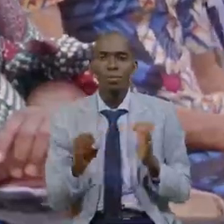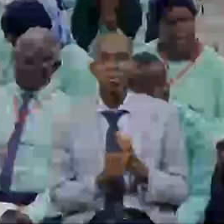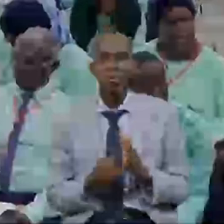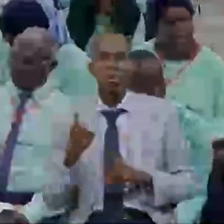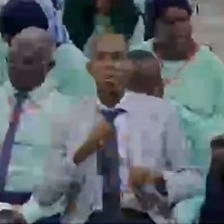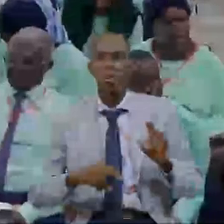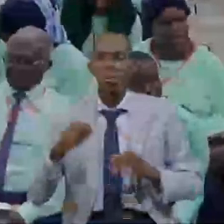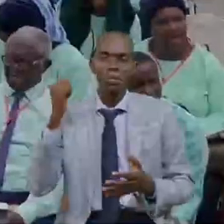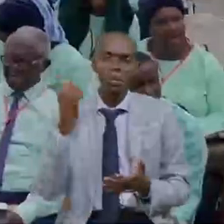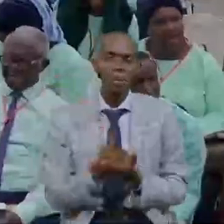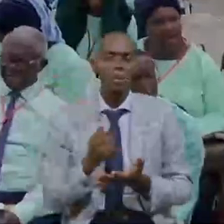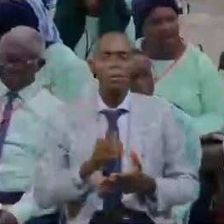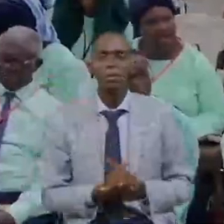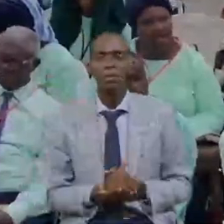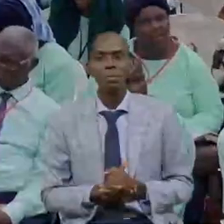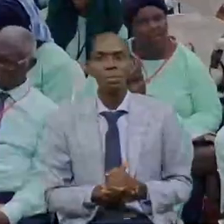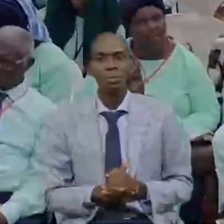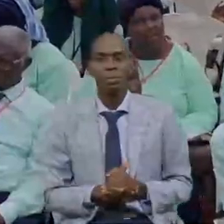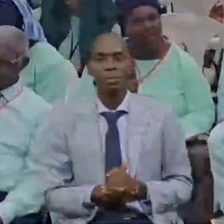Amen de dos.